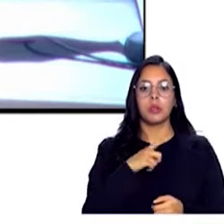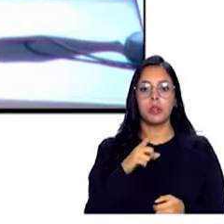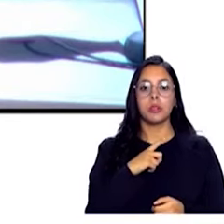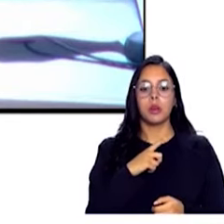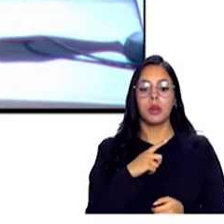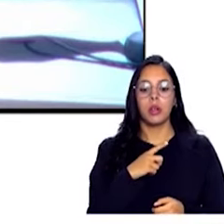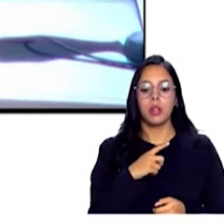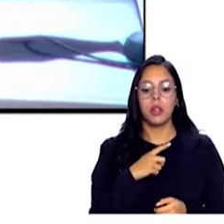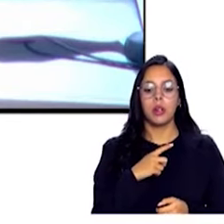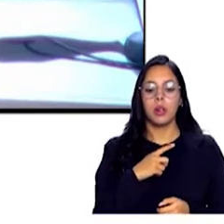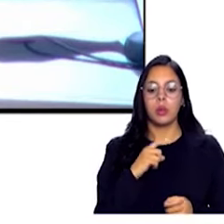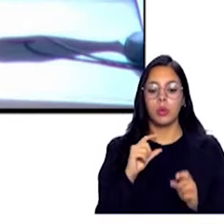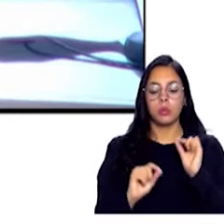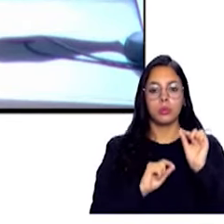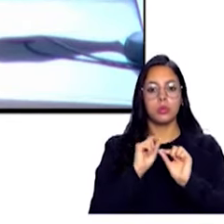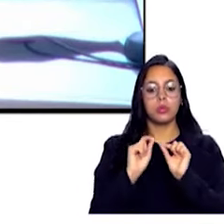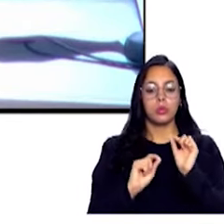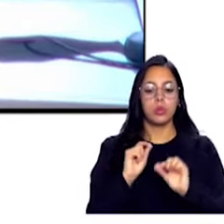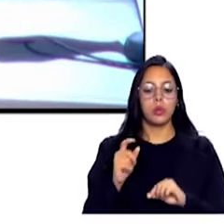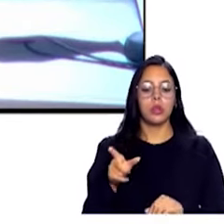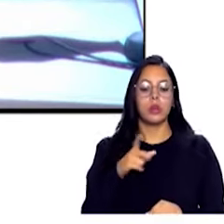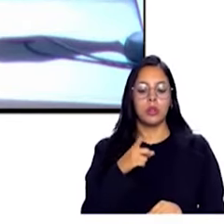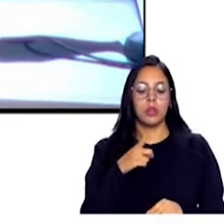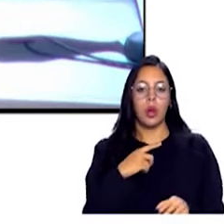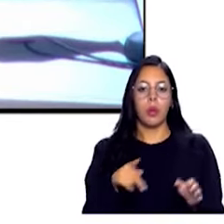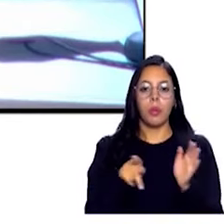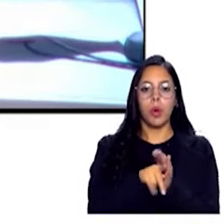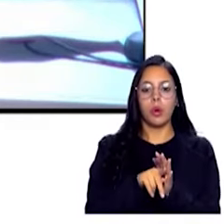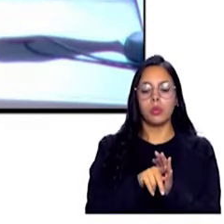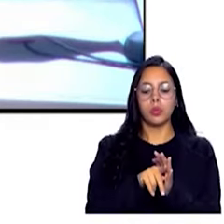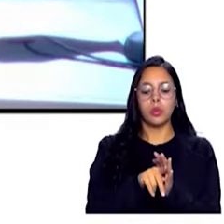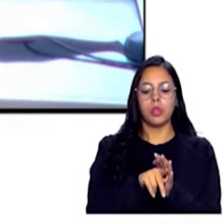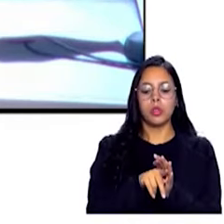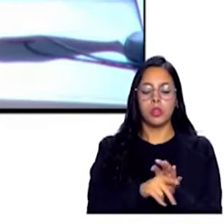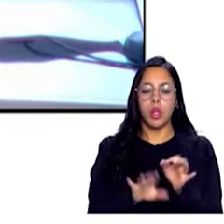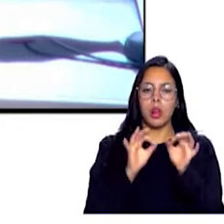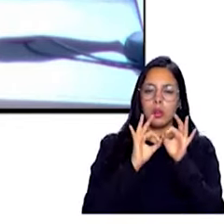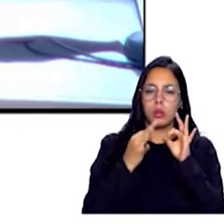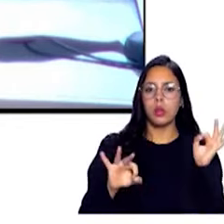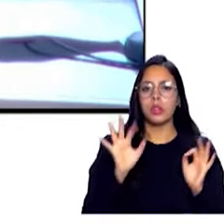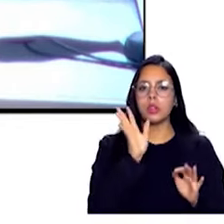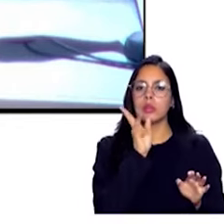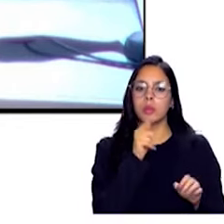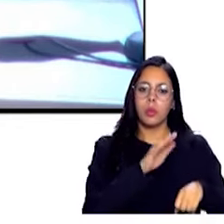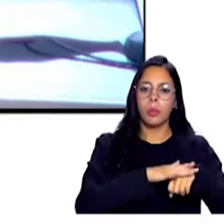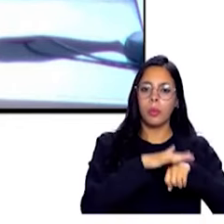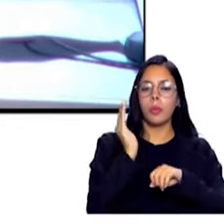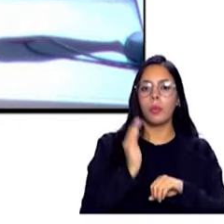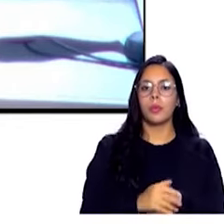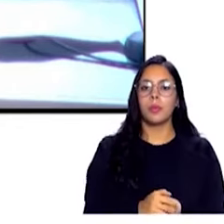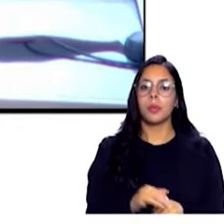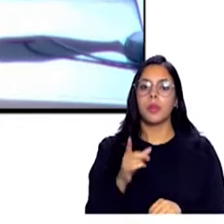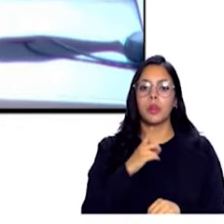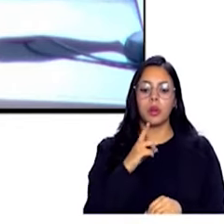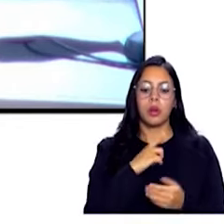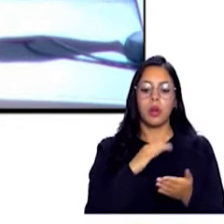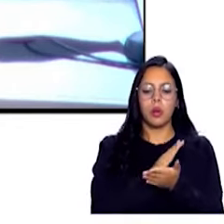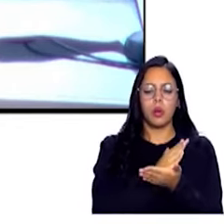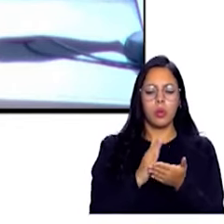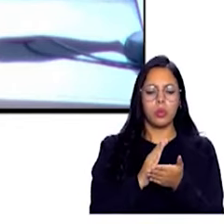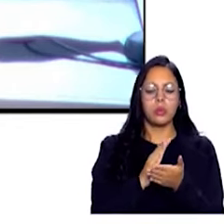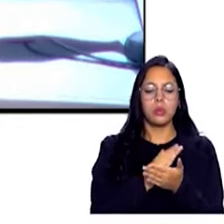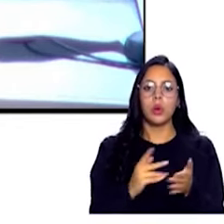légitimité ET comme tous les éléments sont toujours réves cette quête de légitimité